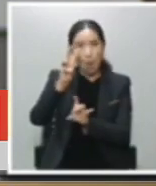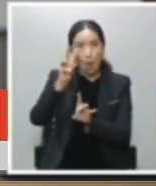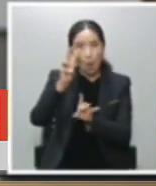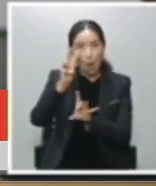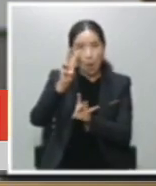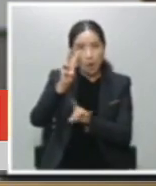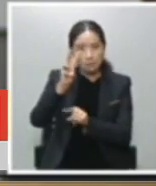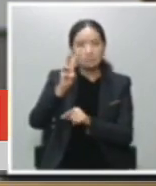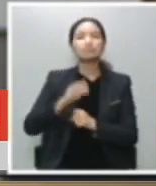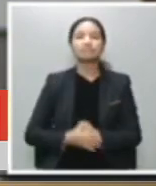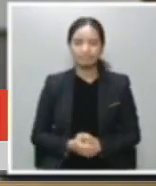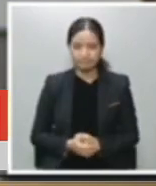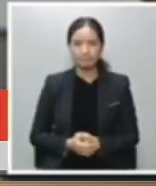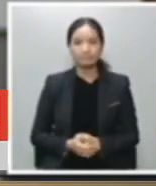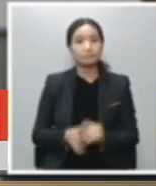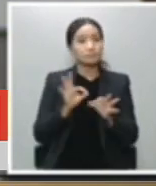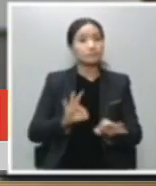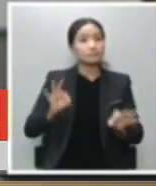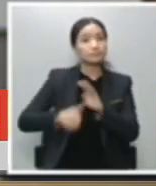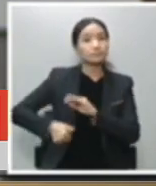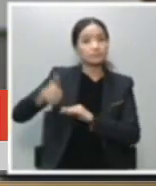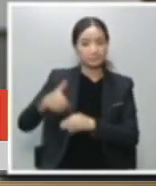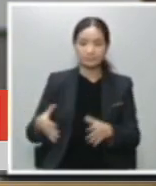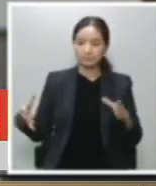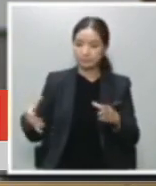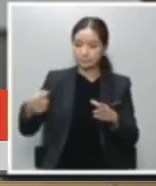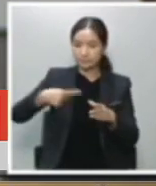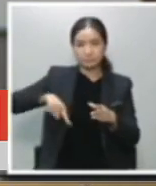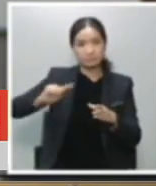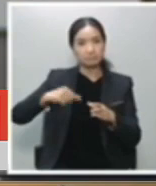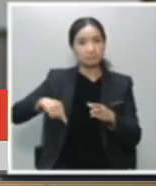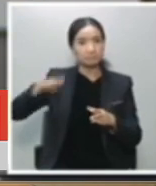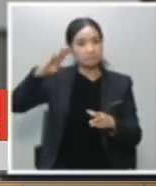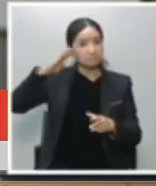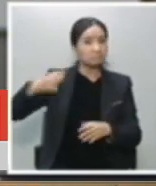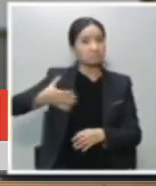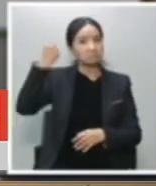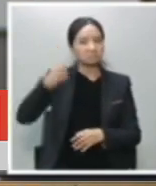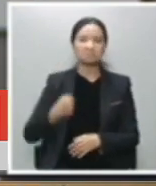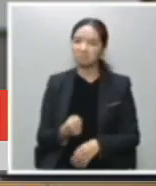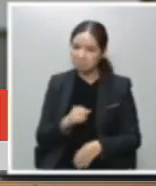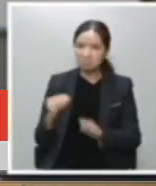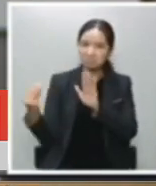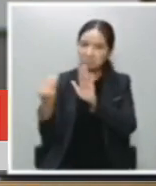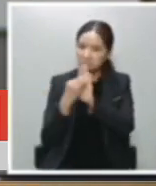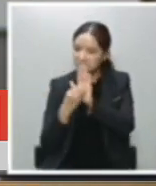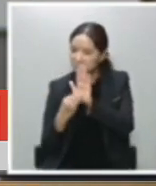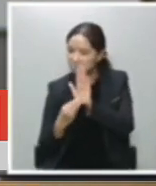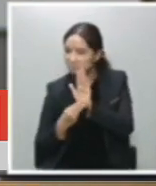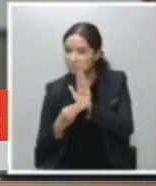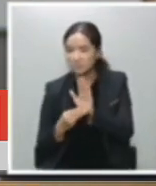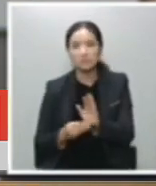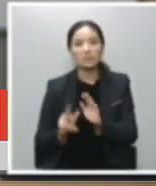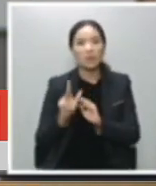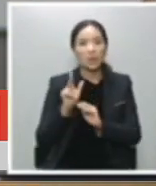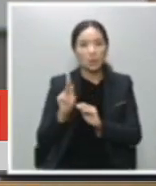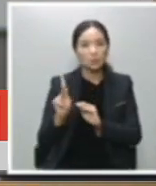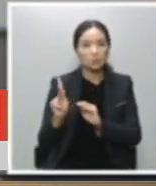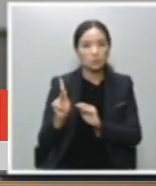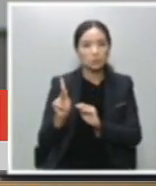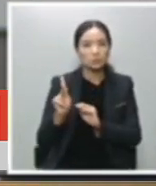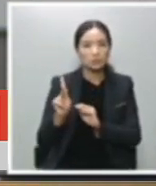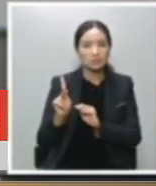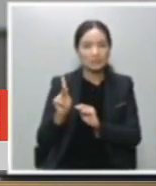ที่สุดครับท่านประธานคณะรัฐประหารยังวางกติกาต่อท่ออำนาจให้ตนเองและพว